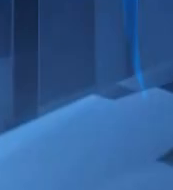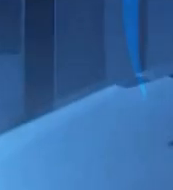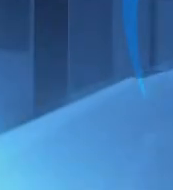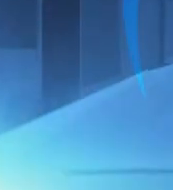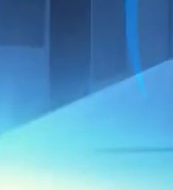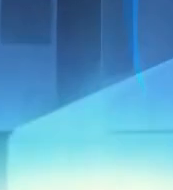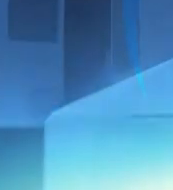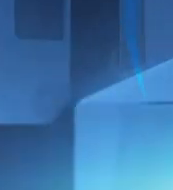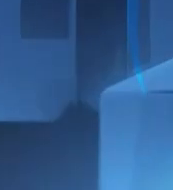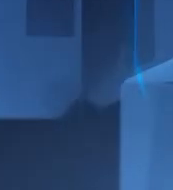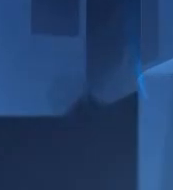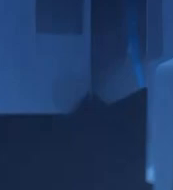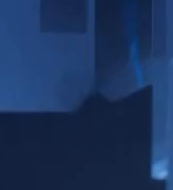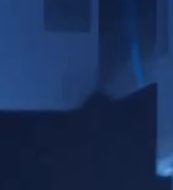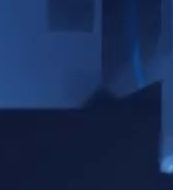Курманбаев, телеканал ЖТСУ.